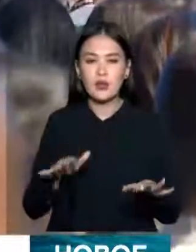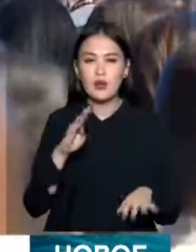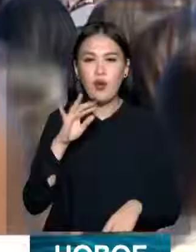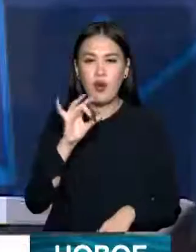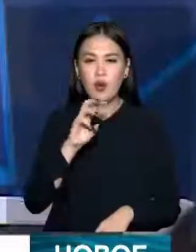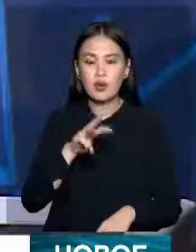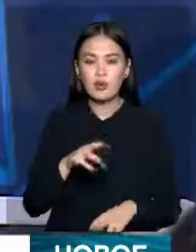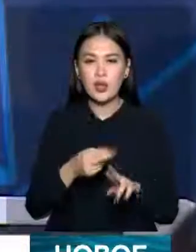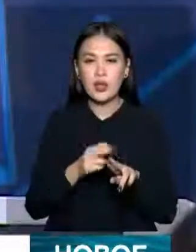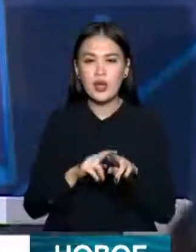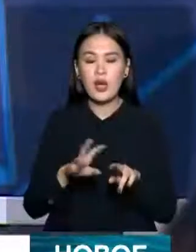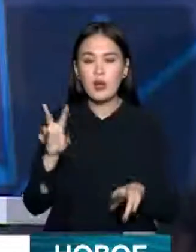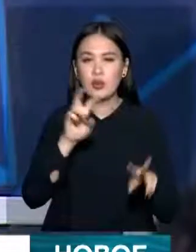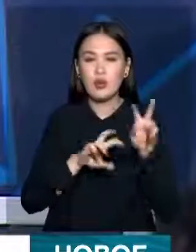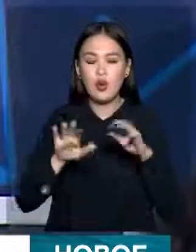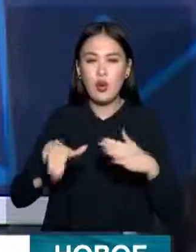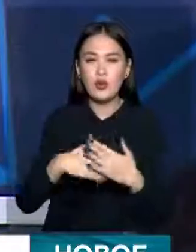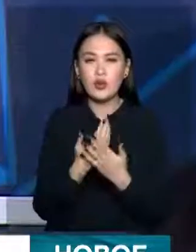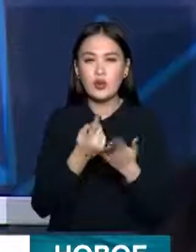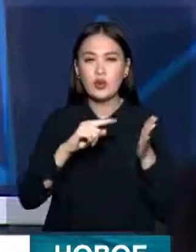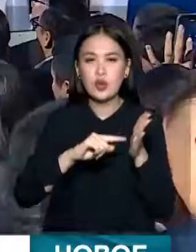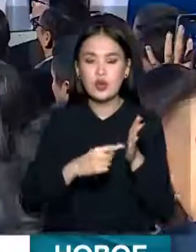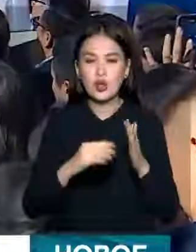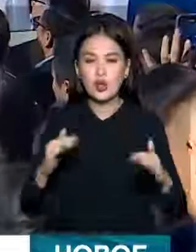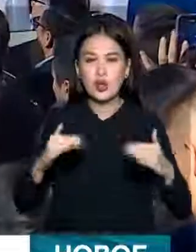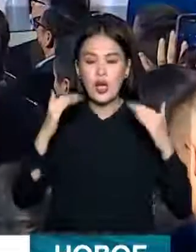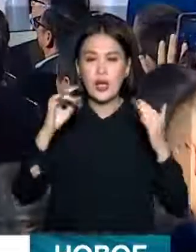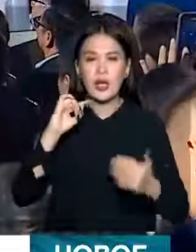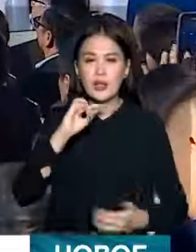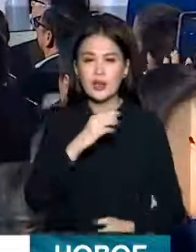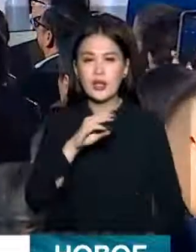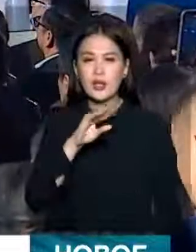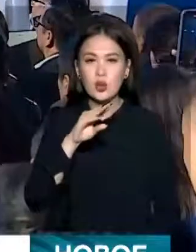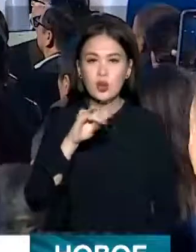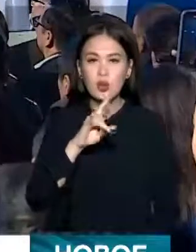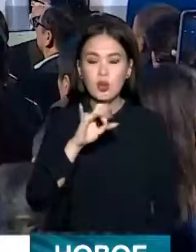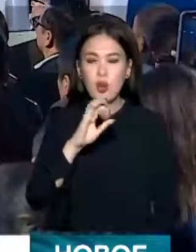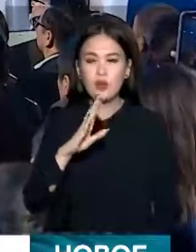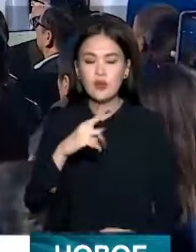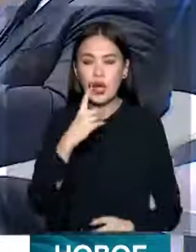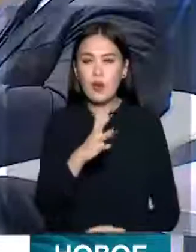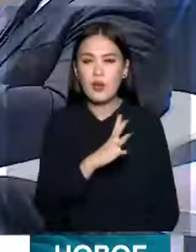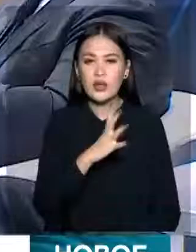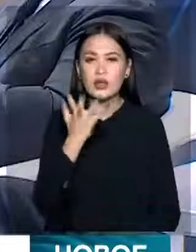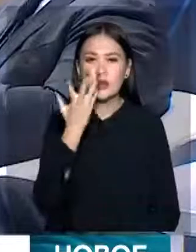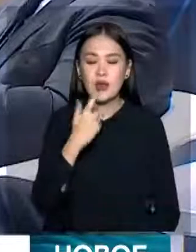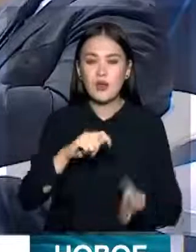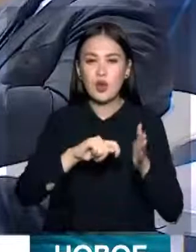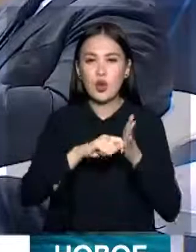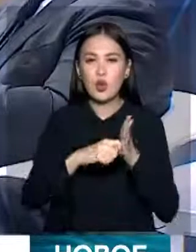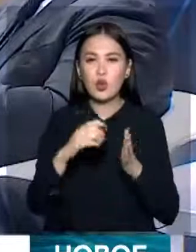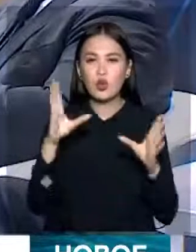форума сообща искали новые точки роста экономики. Бизнесмен Тимур Турлов считает, что цифровизация – это ключ к